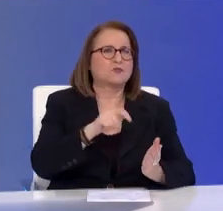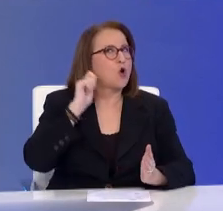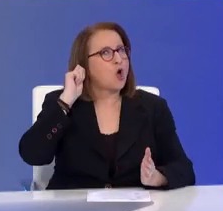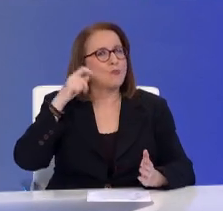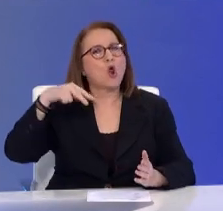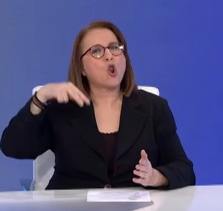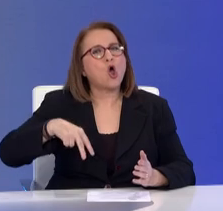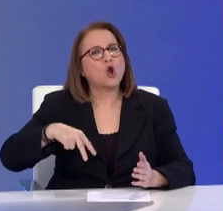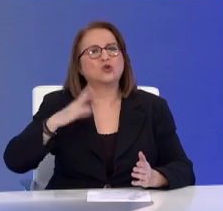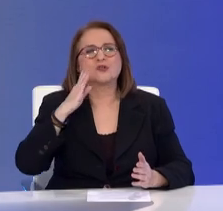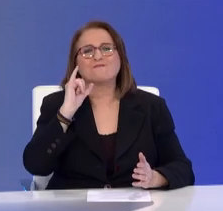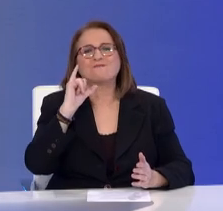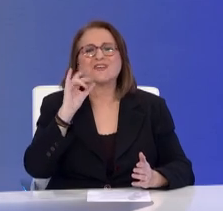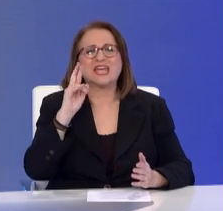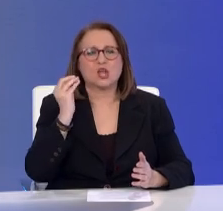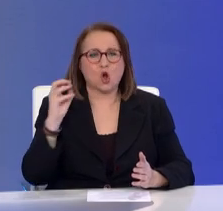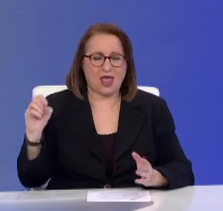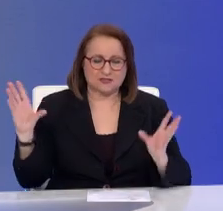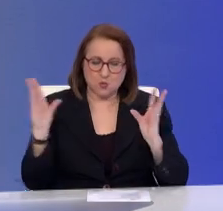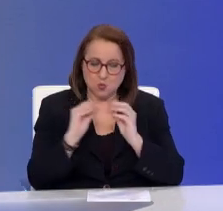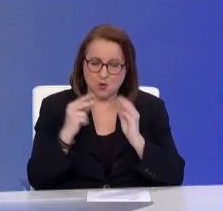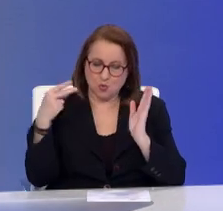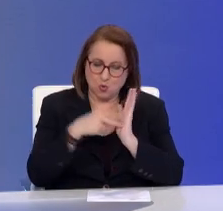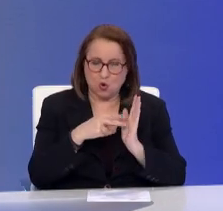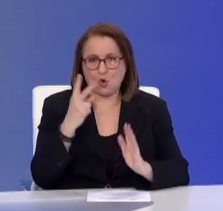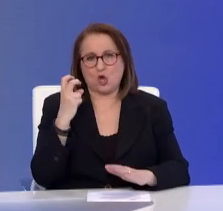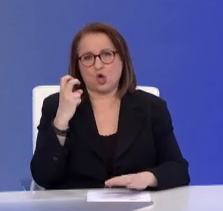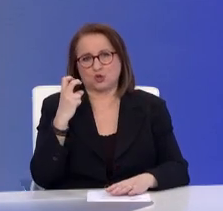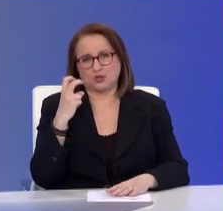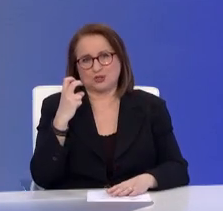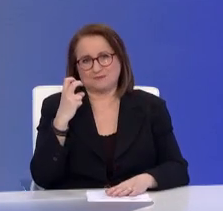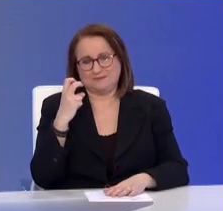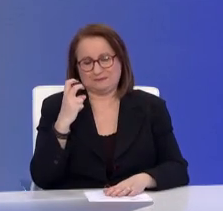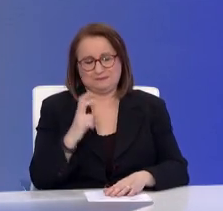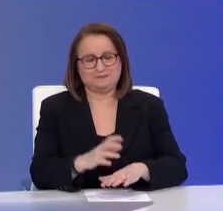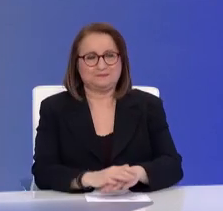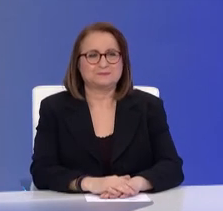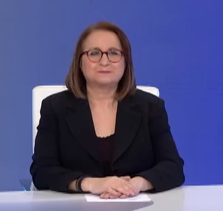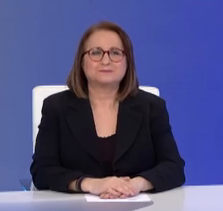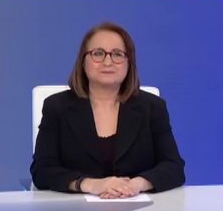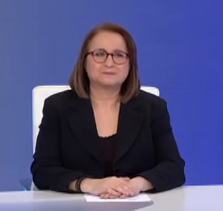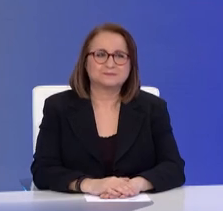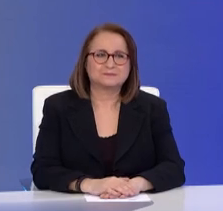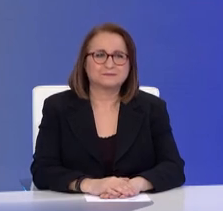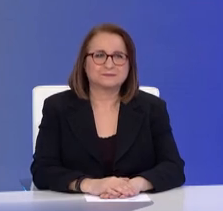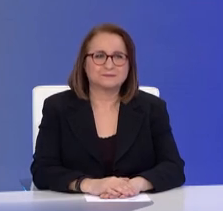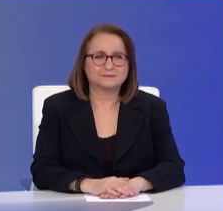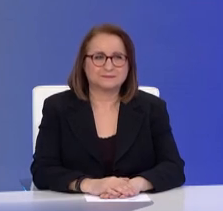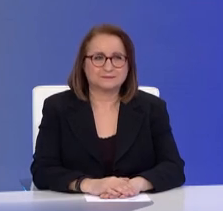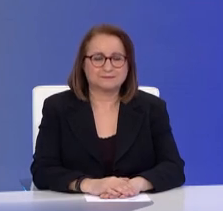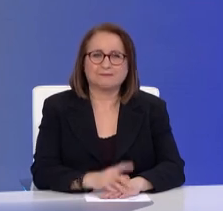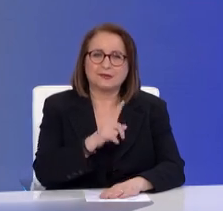το έτος 2020. Your Excellency, the President of Greece, distinguished